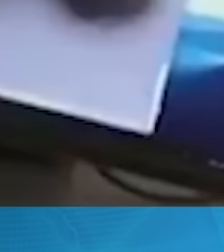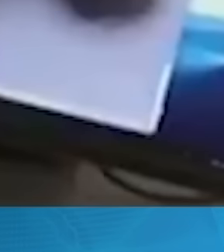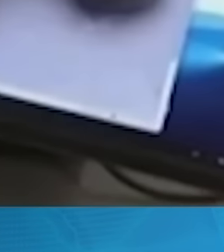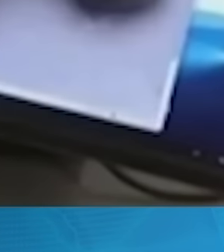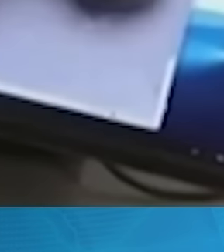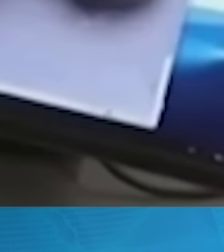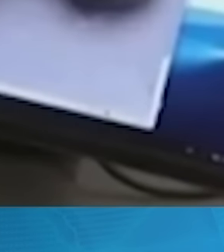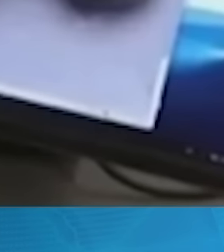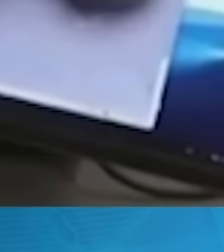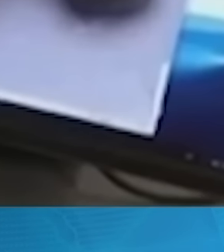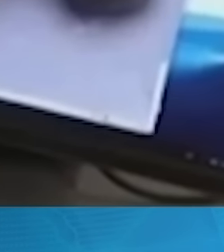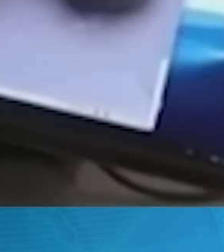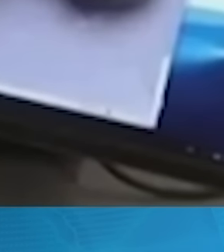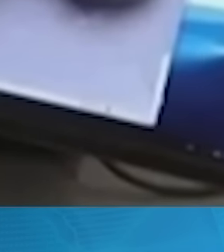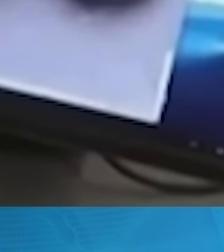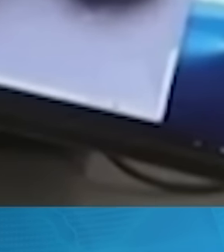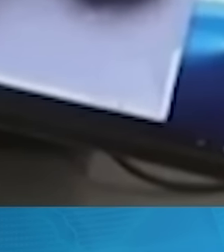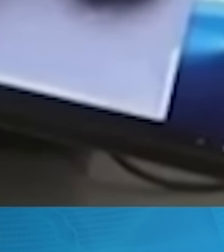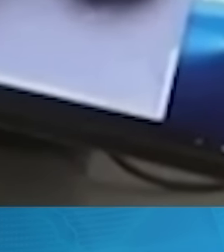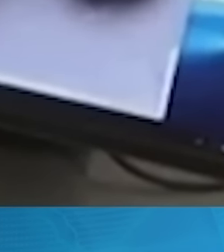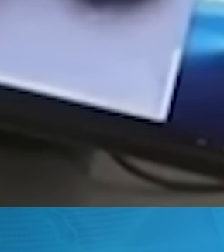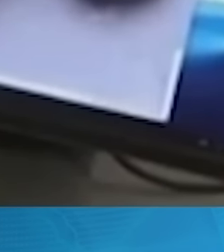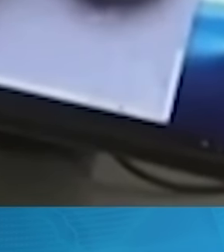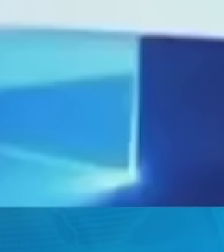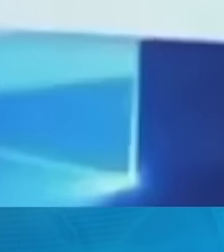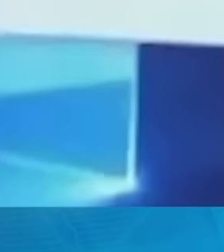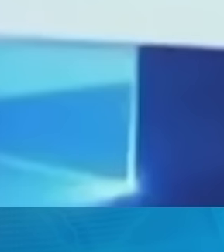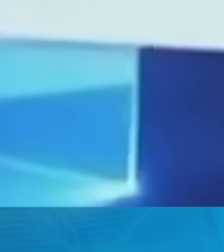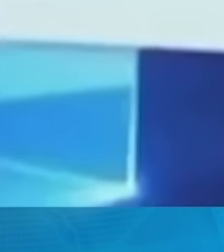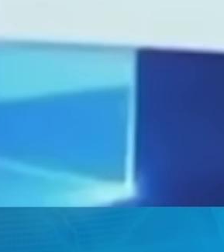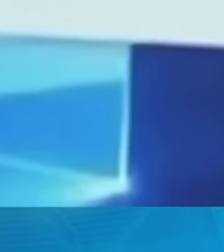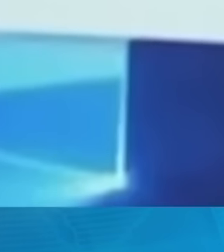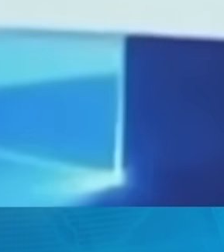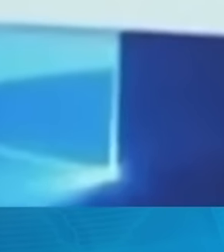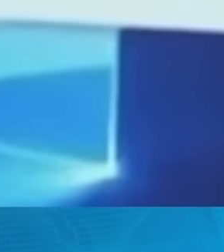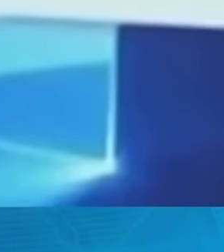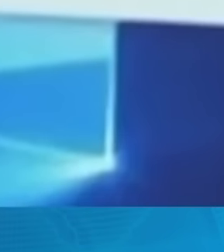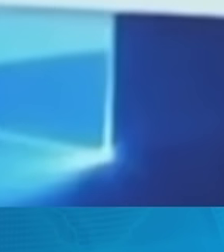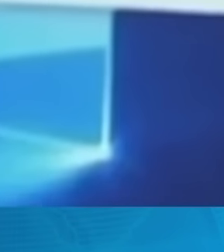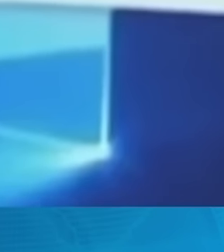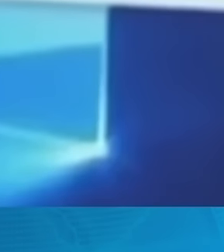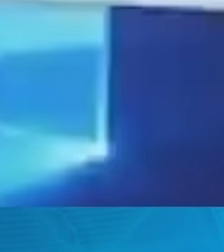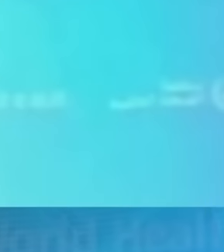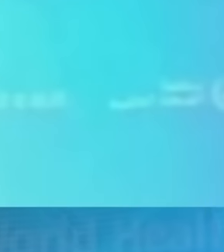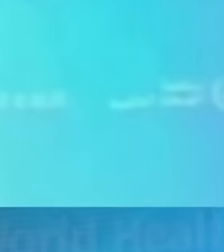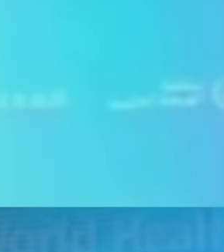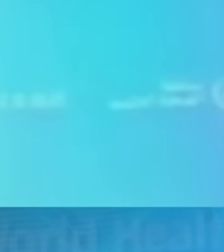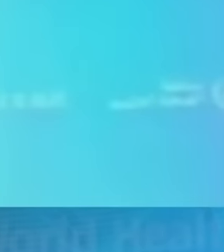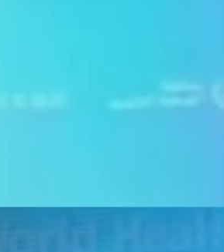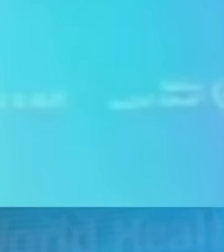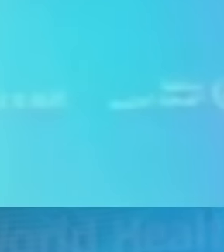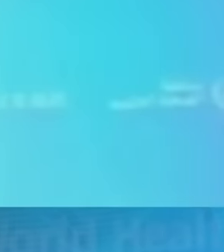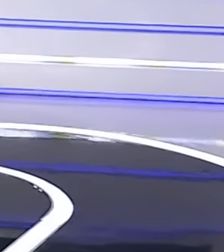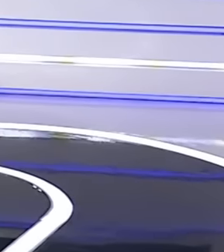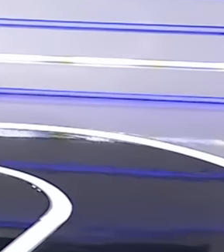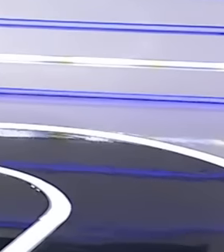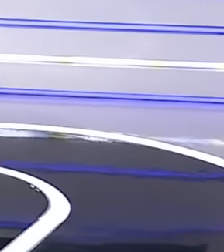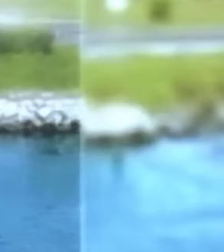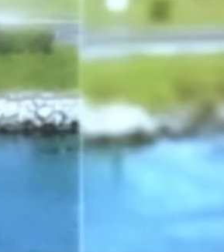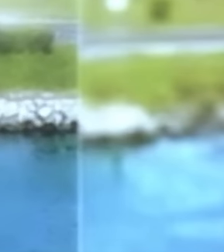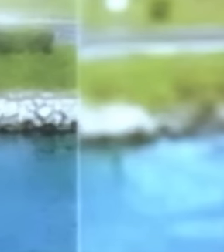l'épidémie actuelle. La maladie a déjà fait près de 900 morts en Afrique depuis le début de l'année.